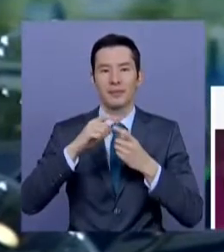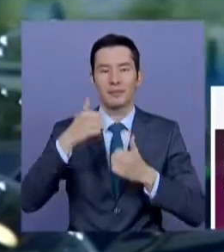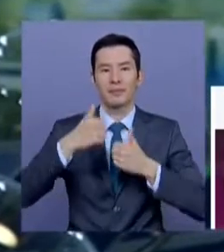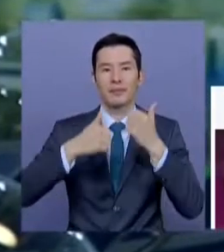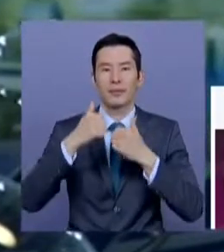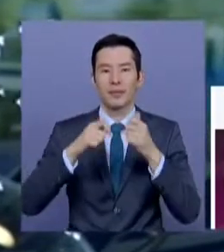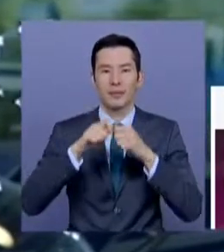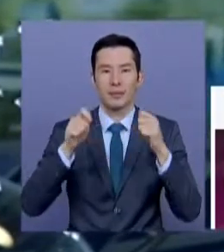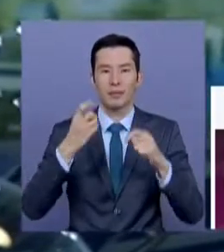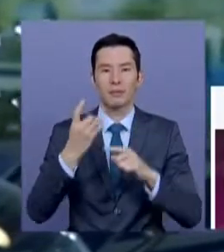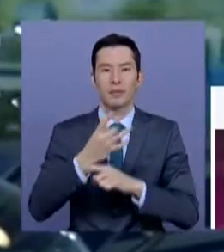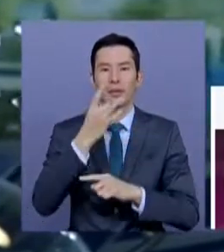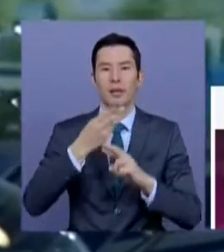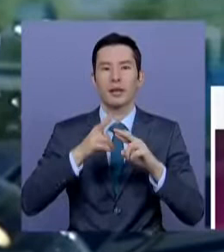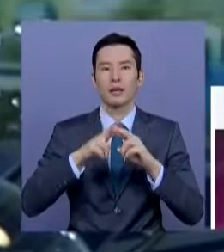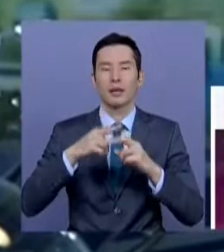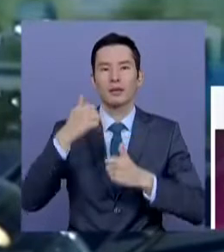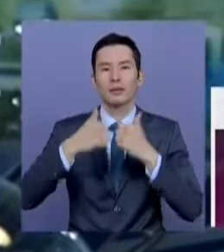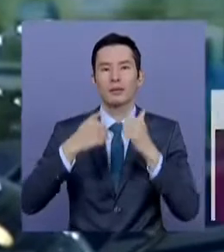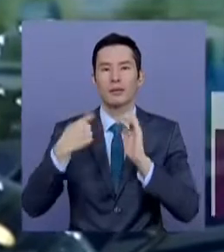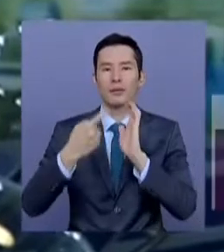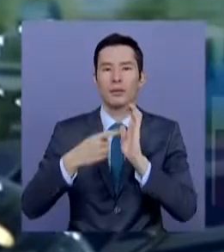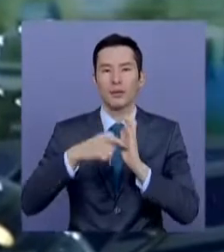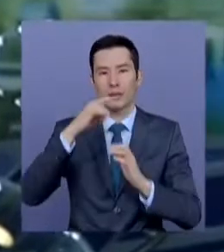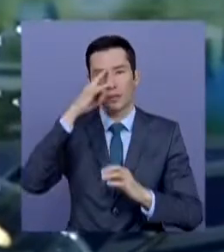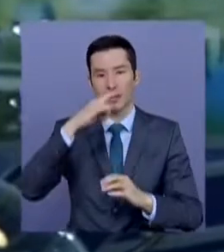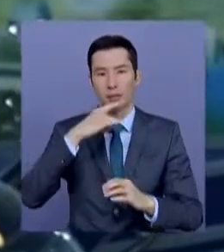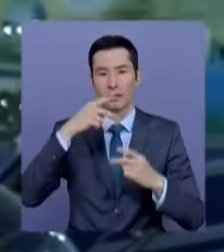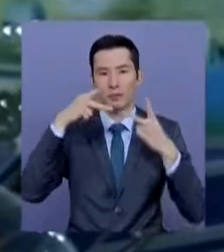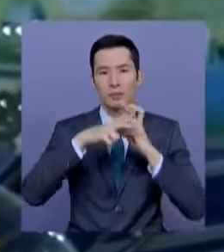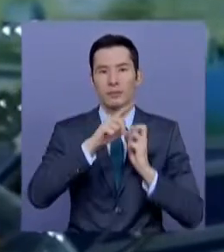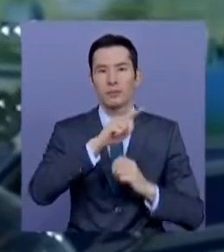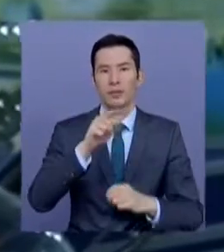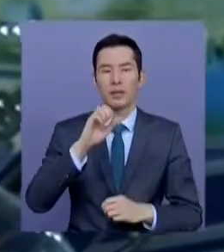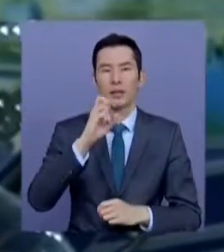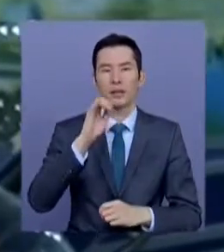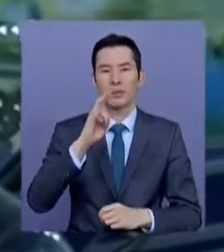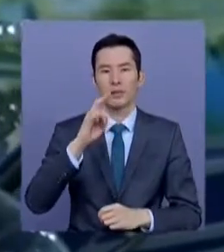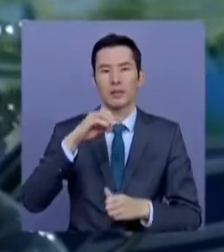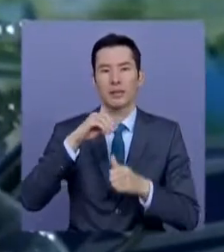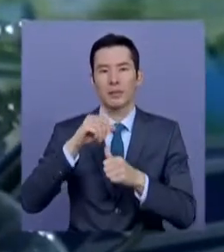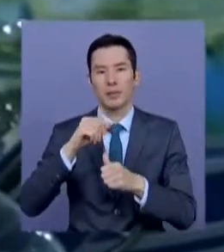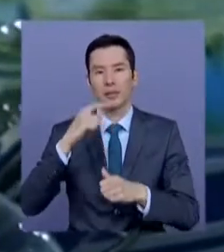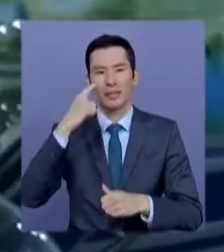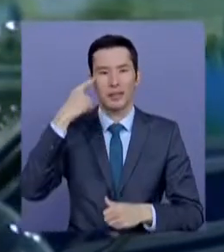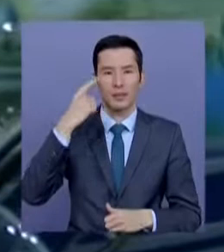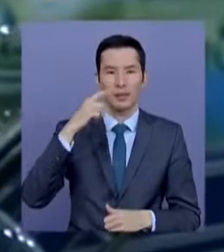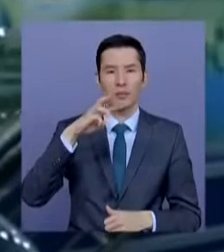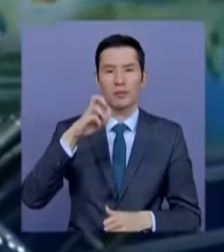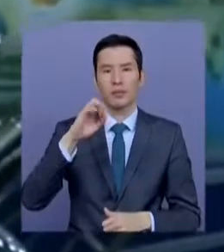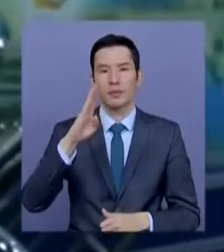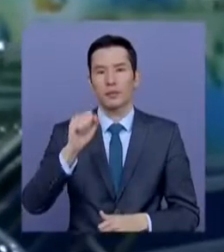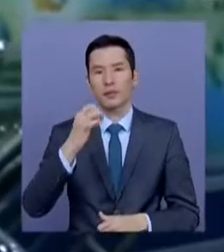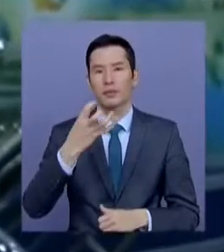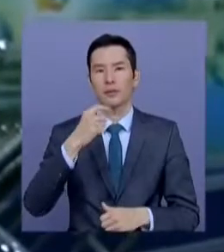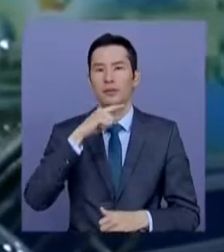ұйымдастырып отыр. Бұл викторинаға қазақстандық студенттерден басқа Әзербайжан, Армения, Қырғызстан, Молдова